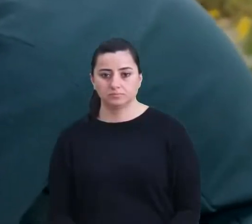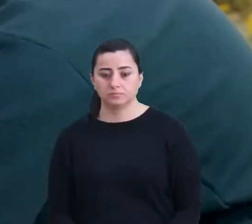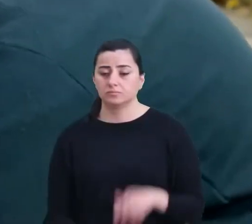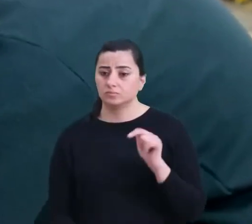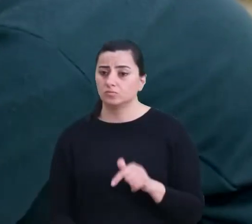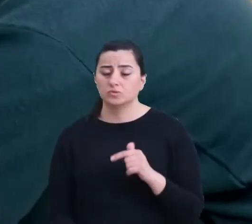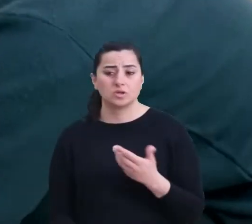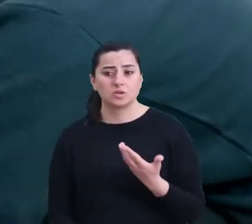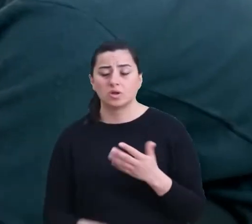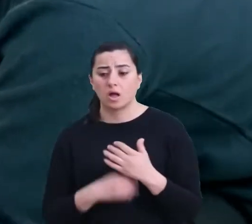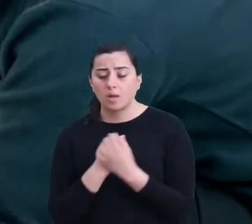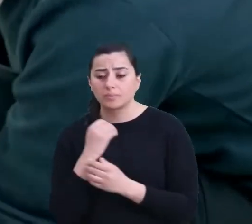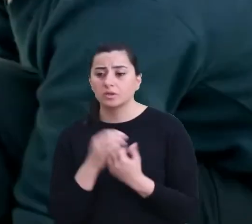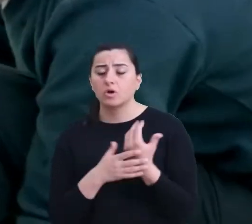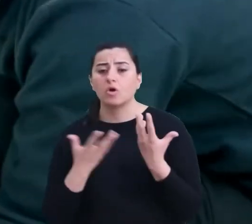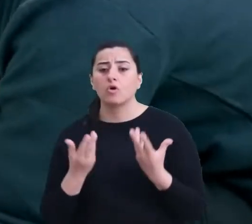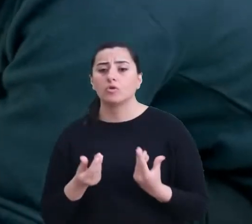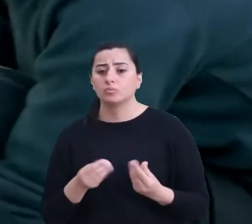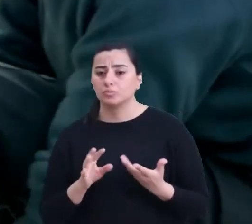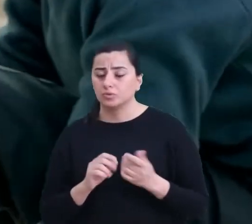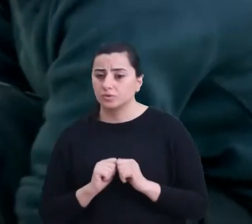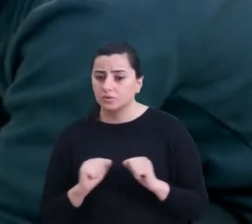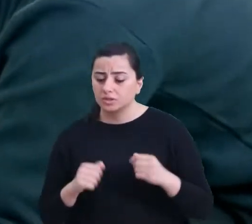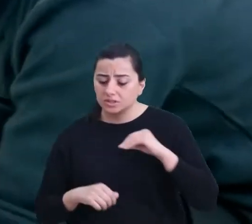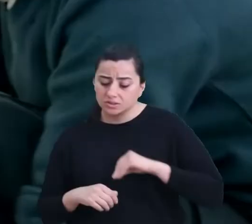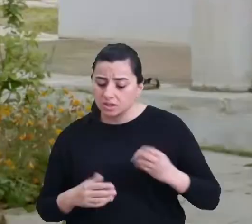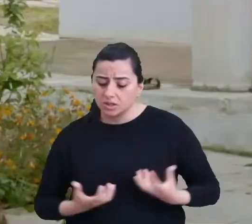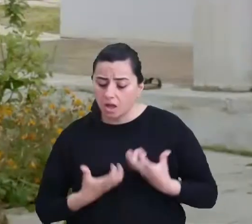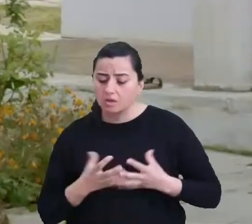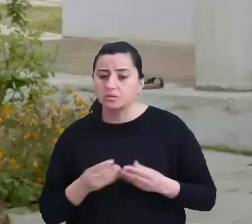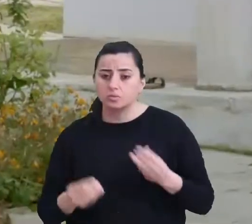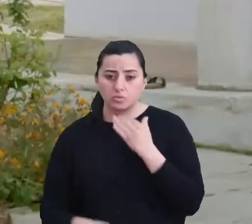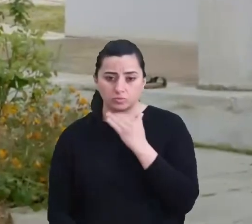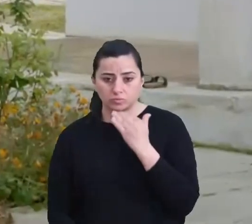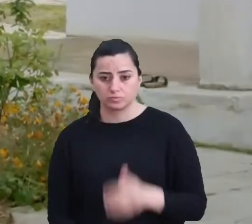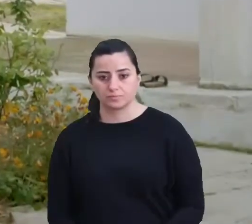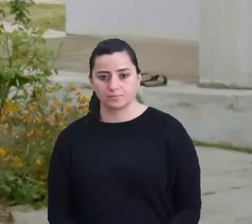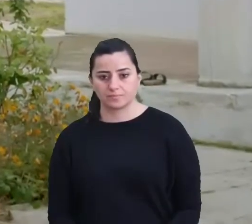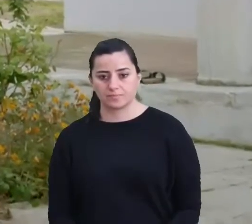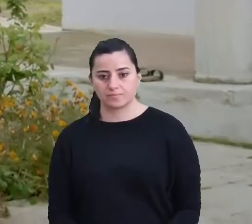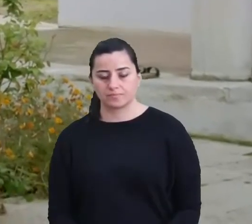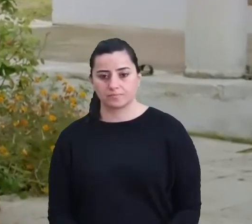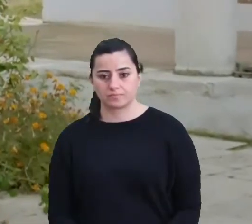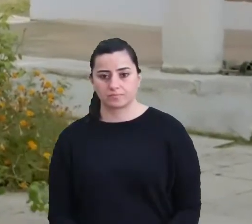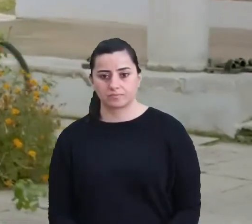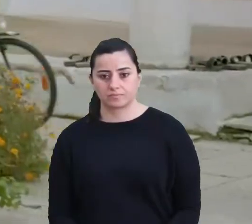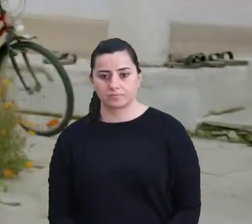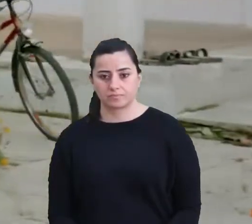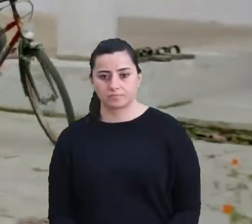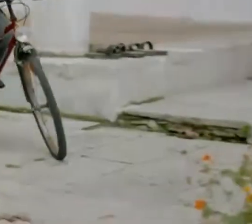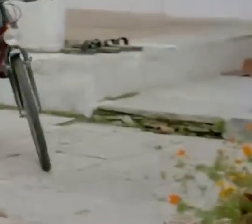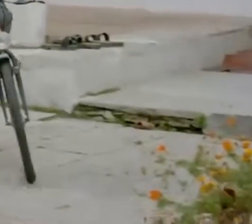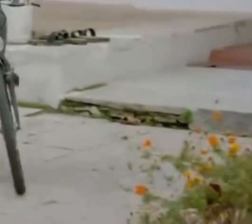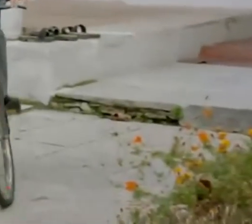Bu kaçıncı abdest oldu? Yüreğimdeki yangın dinmiyor vallahi. Ersin bisikletiyle